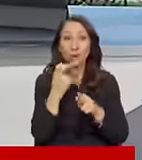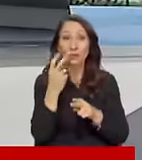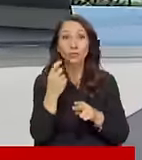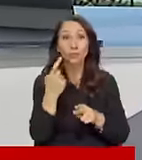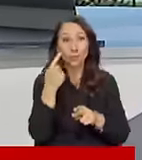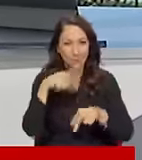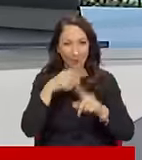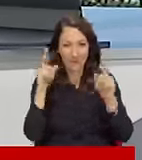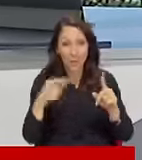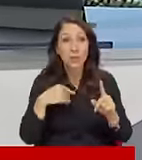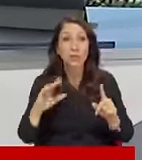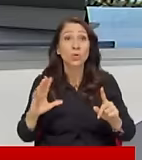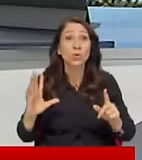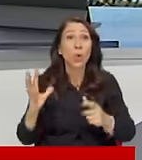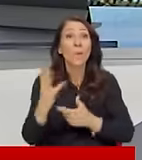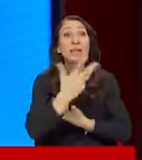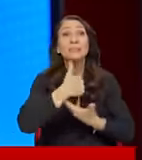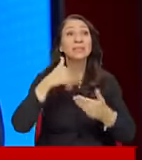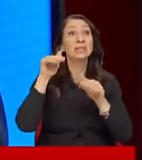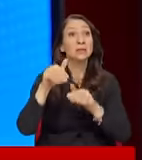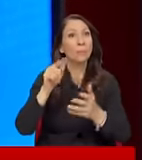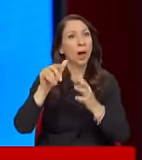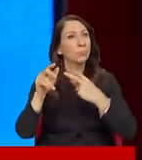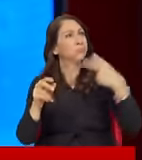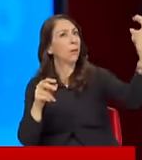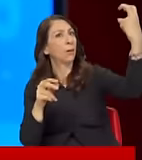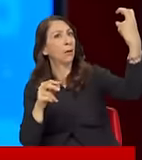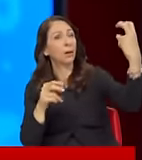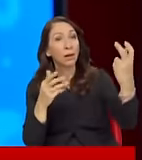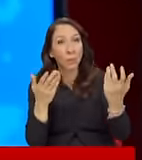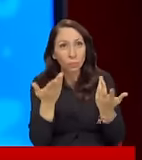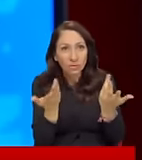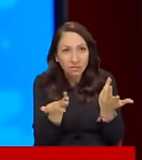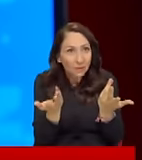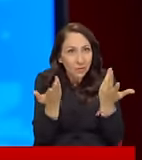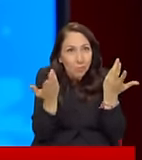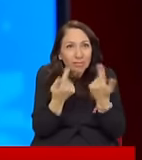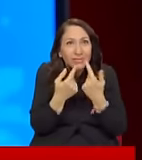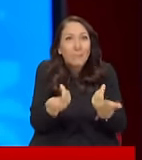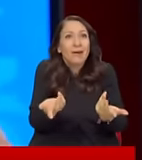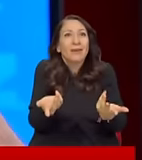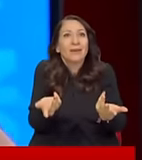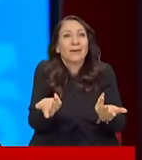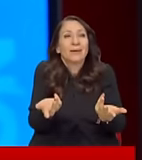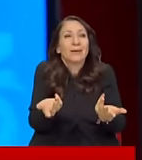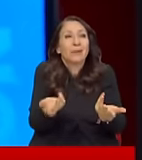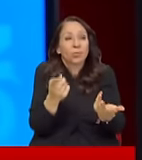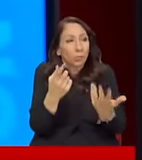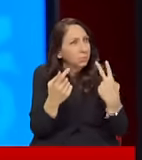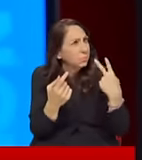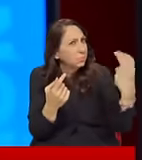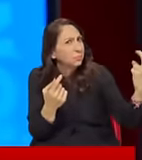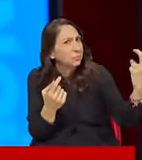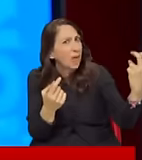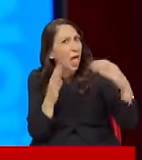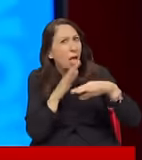bizim topladığımız desteğe el konuldu ya. Bunun daha ötesi olabilir mi ya? Ya bu yani buna el konuldu ya.